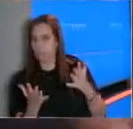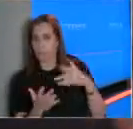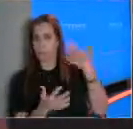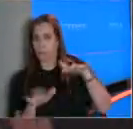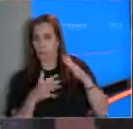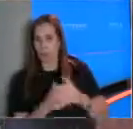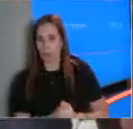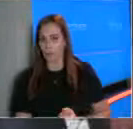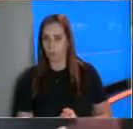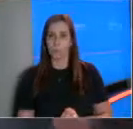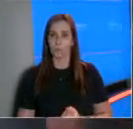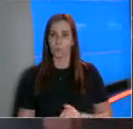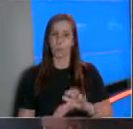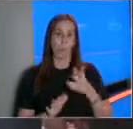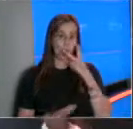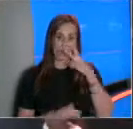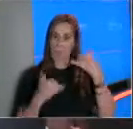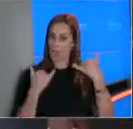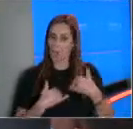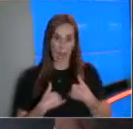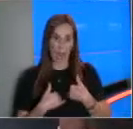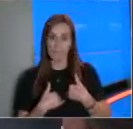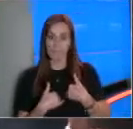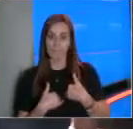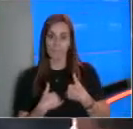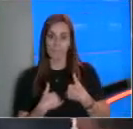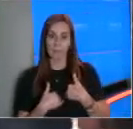לדעתך? לפי איך שזה נראה עכשיו,